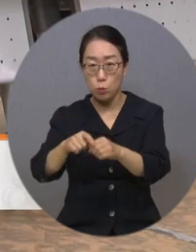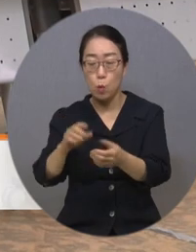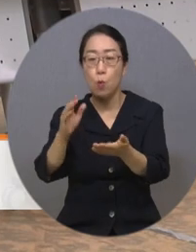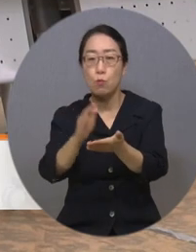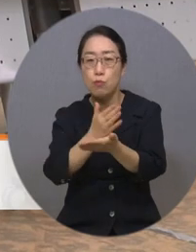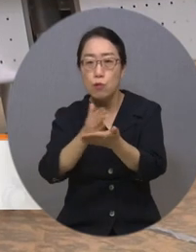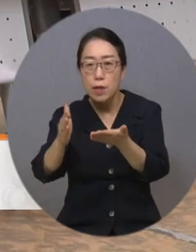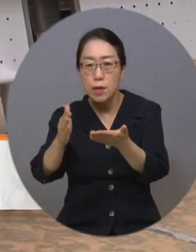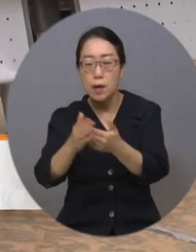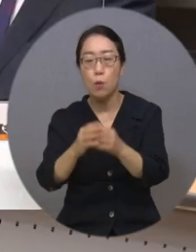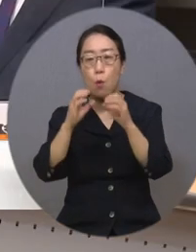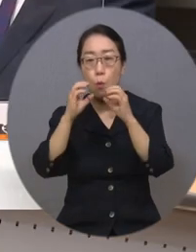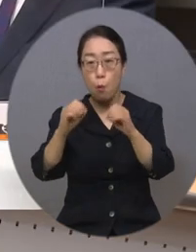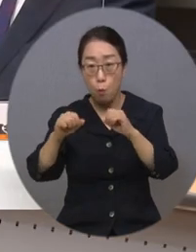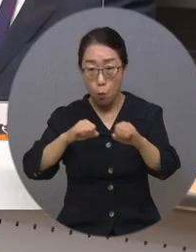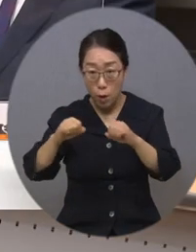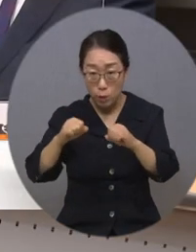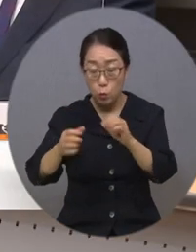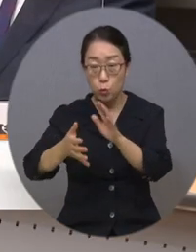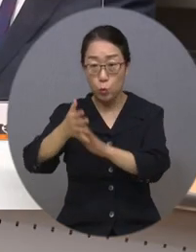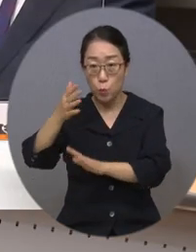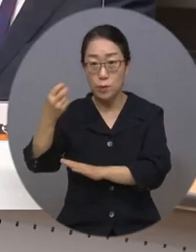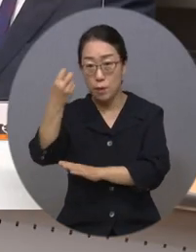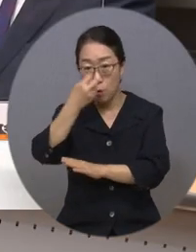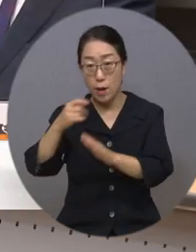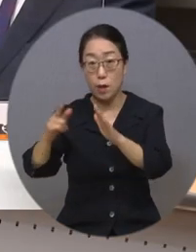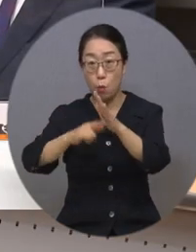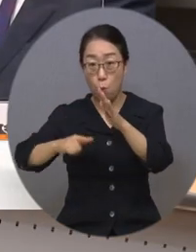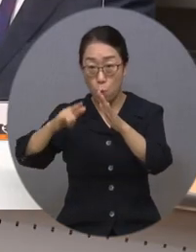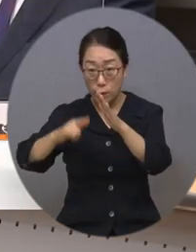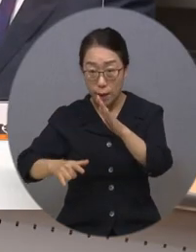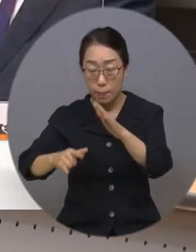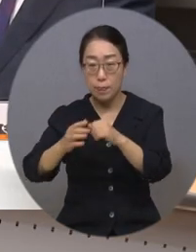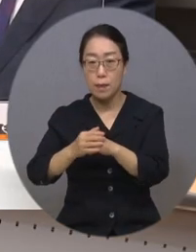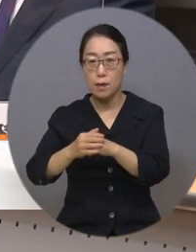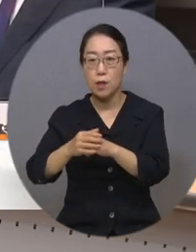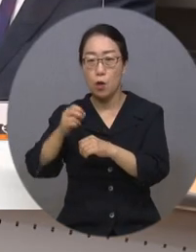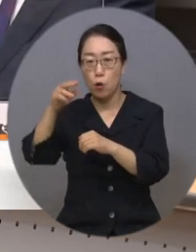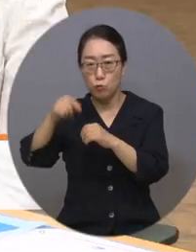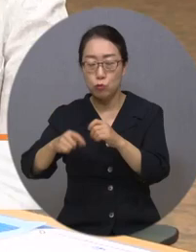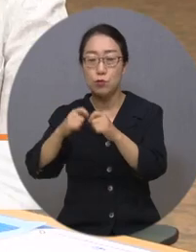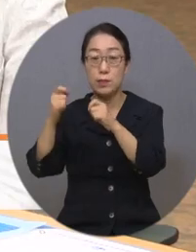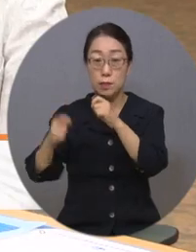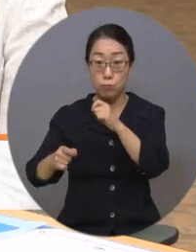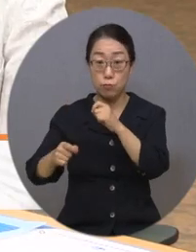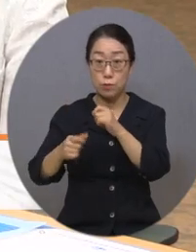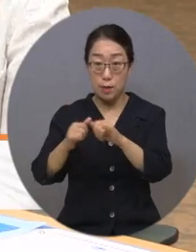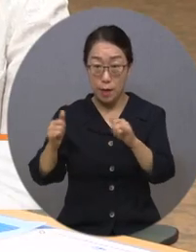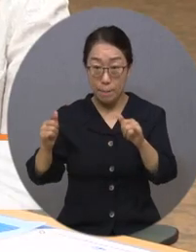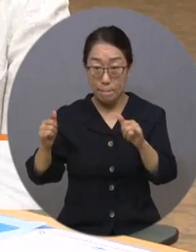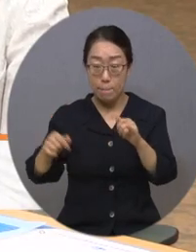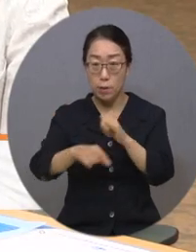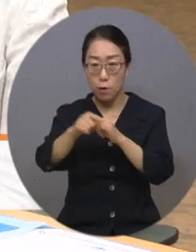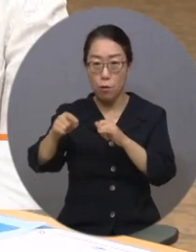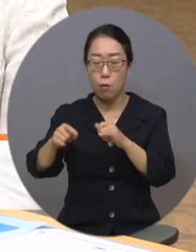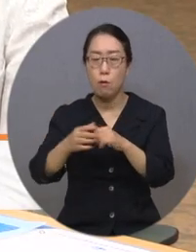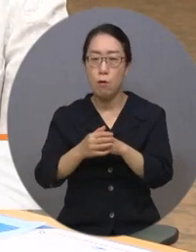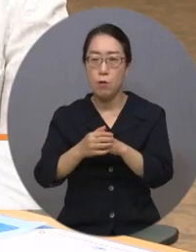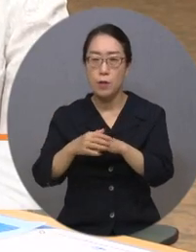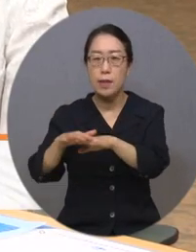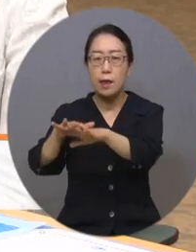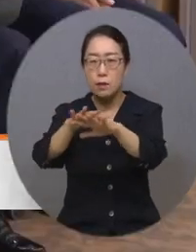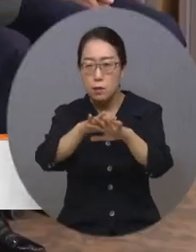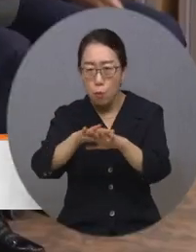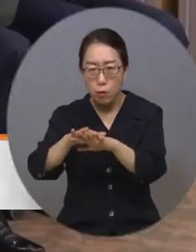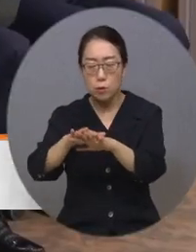홍보 활동을 펼칠 도시관리공단 주택관리사협회 여수지부 등이 상호 간 네트워크와 인프라를 공유하게